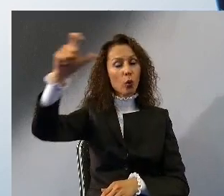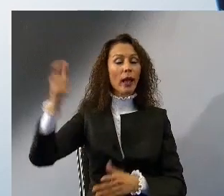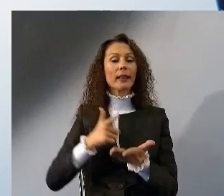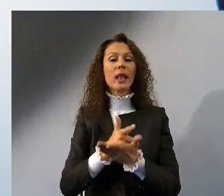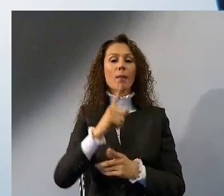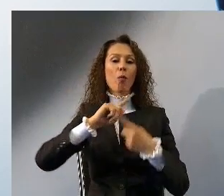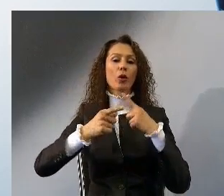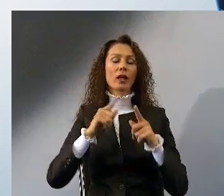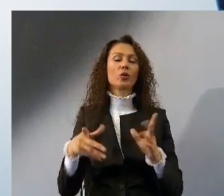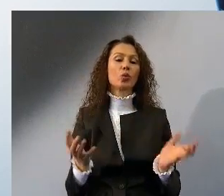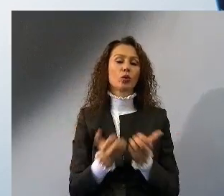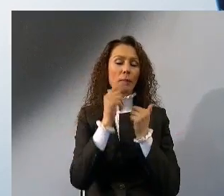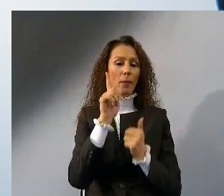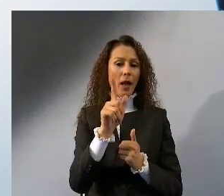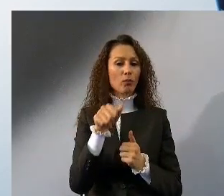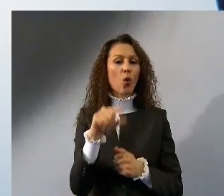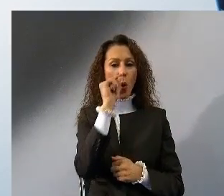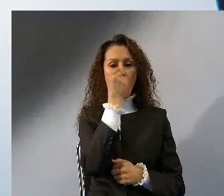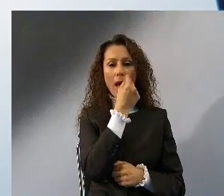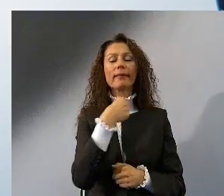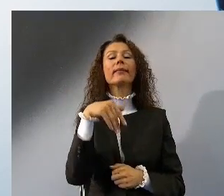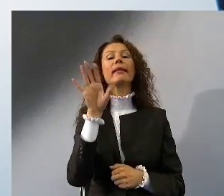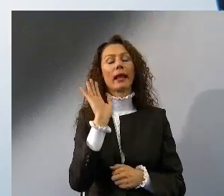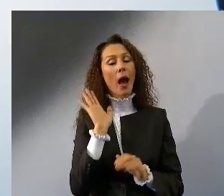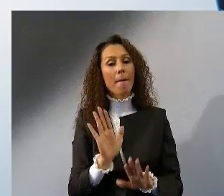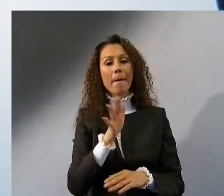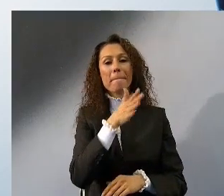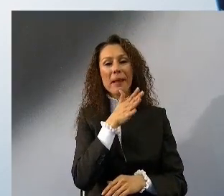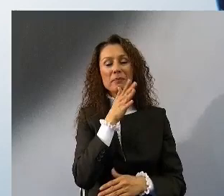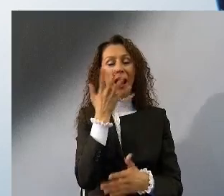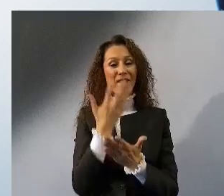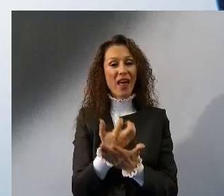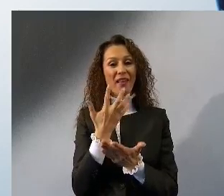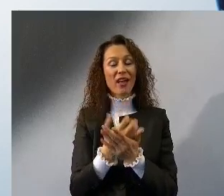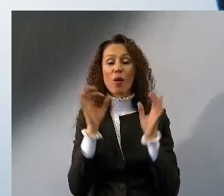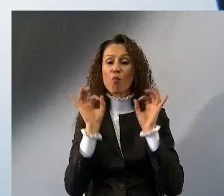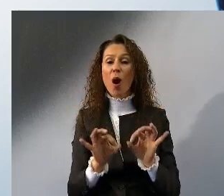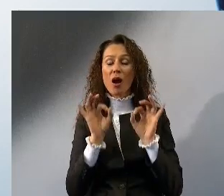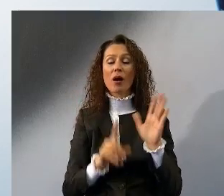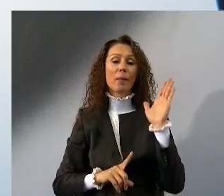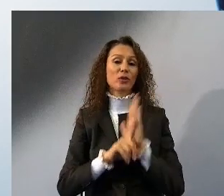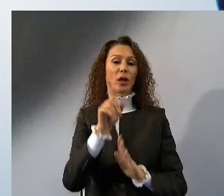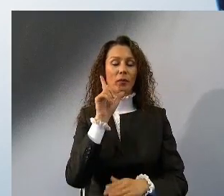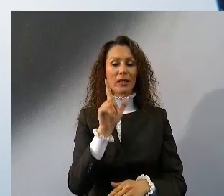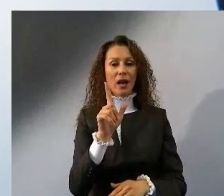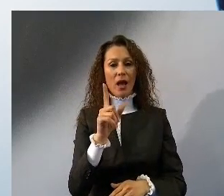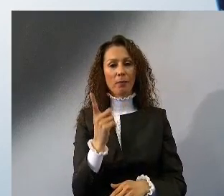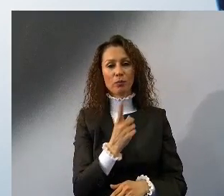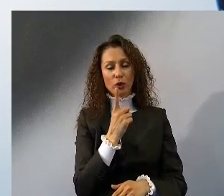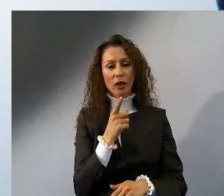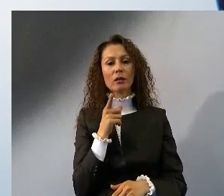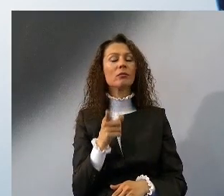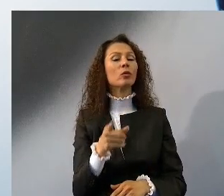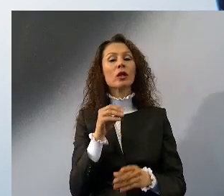kurtarmamız lazım. Bu da kolay bir şey değil, biliyorum ama bilimsel veriler ışığında muhakkak başarmamız gereken bir şey.